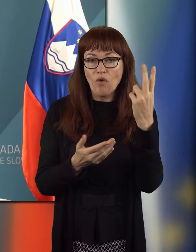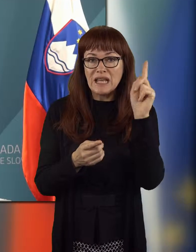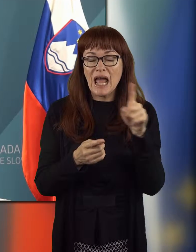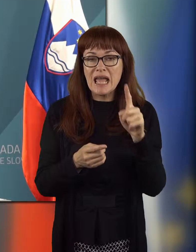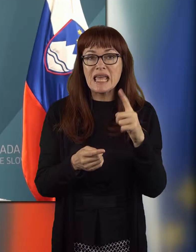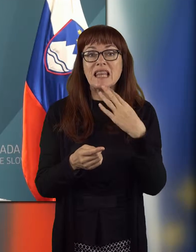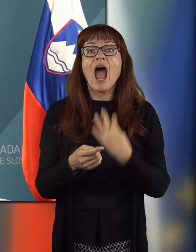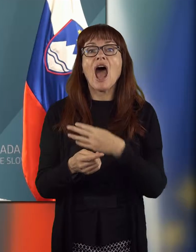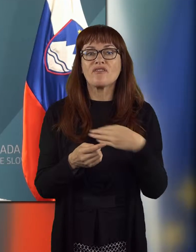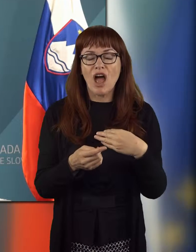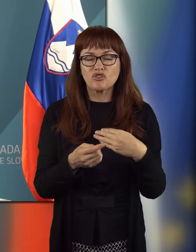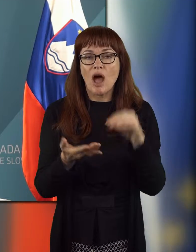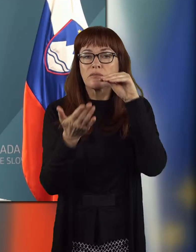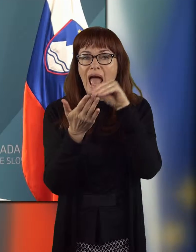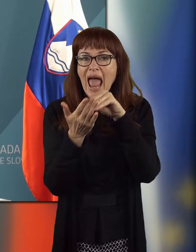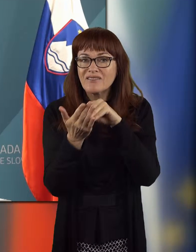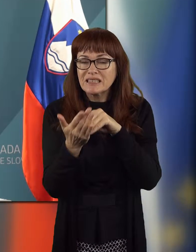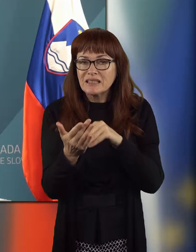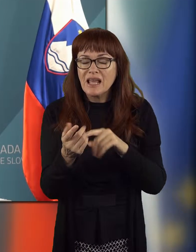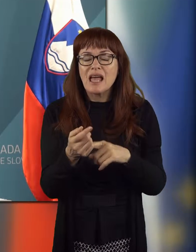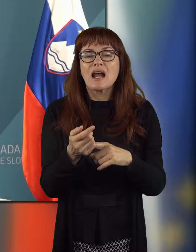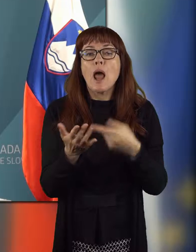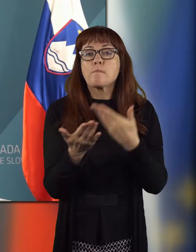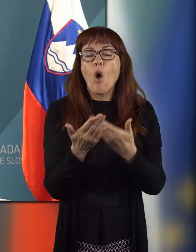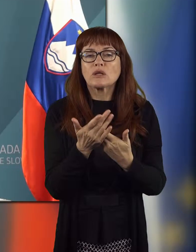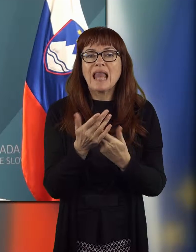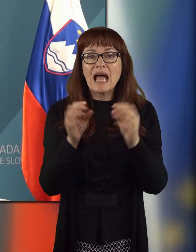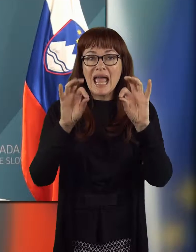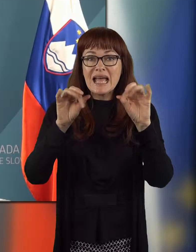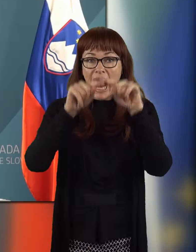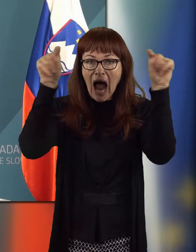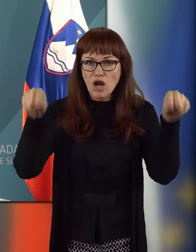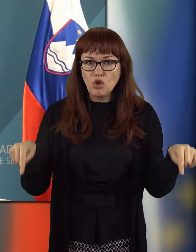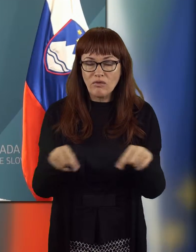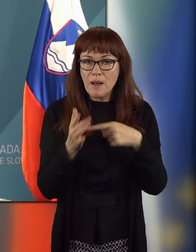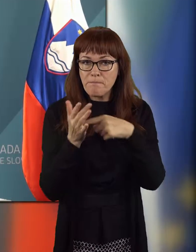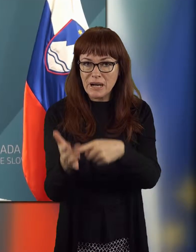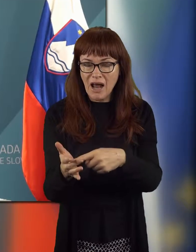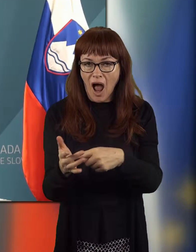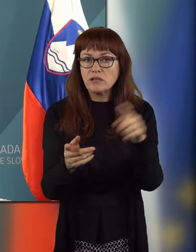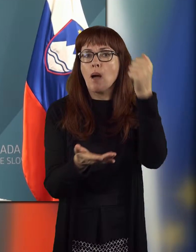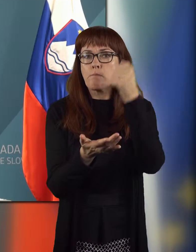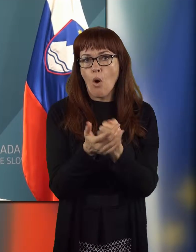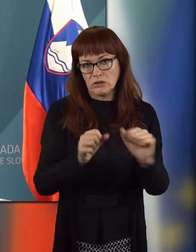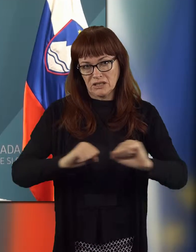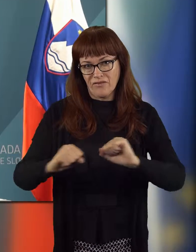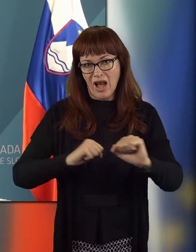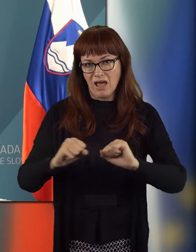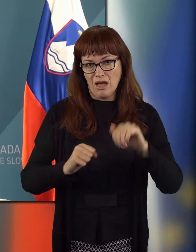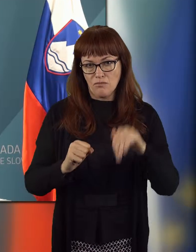Hrvaško. Evidentirala pa se bo na podlagi kartografskega prikaza, izdelanega, in ga potrdi seveda vlada.